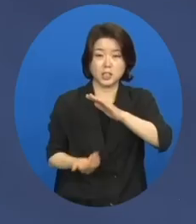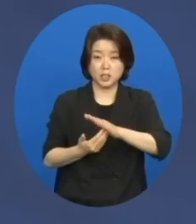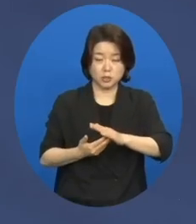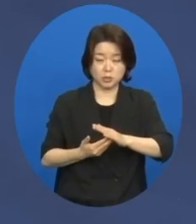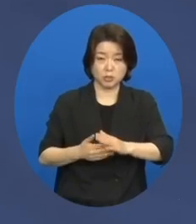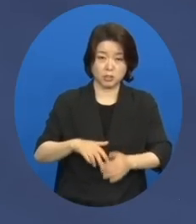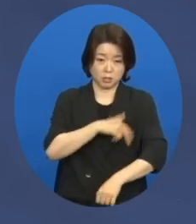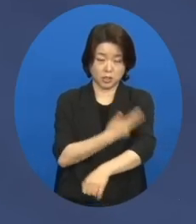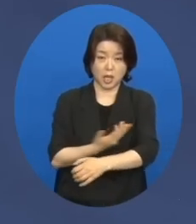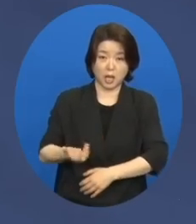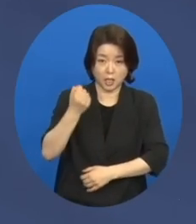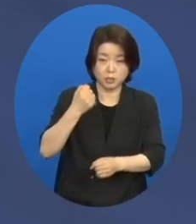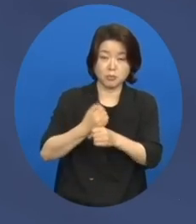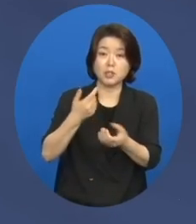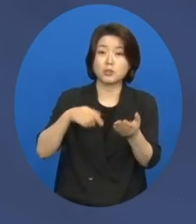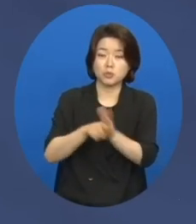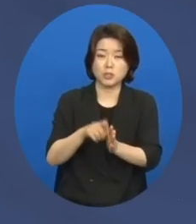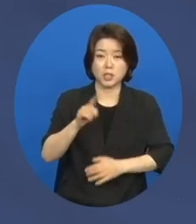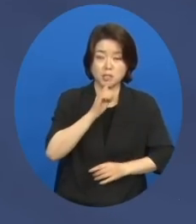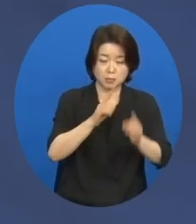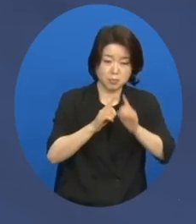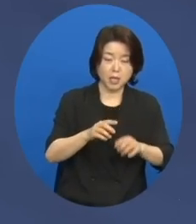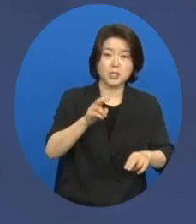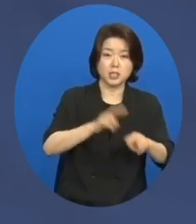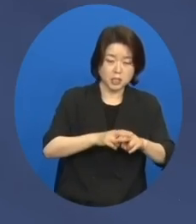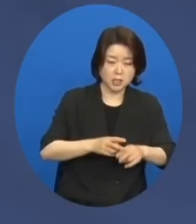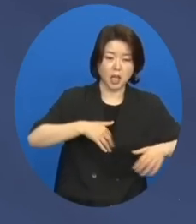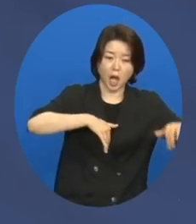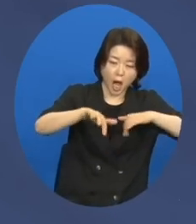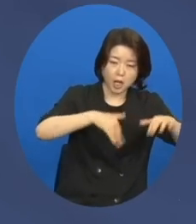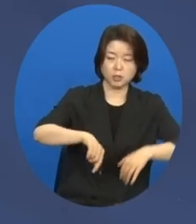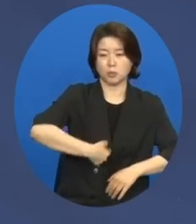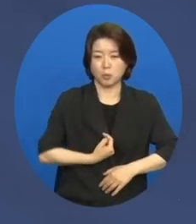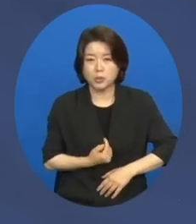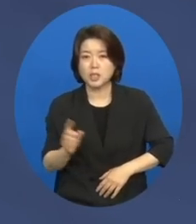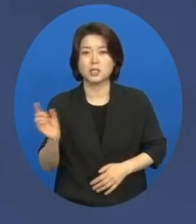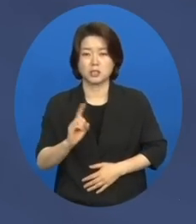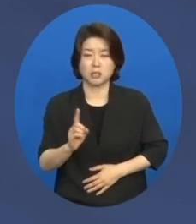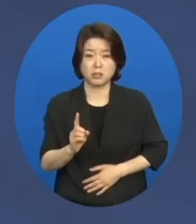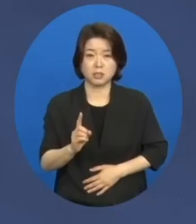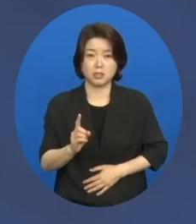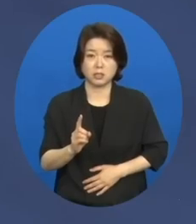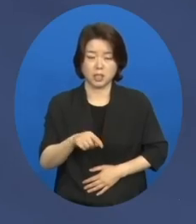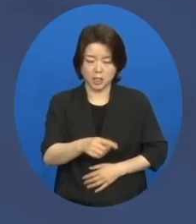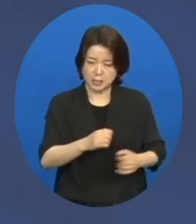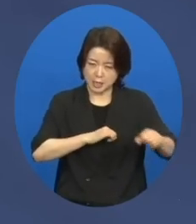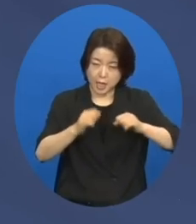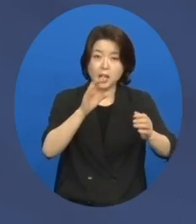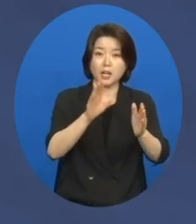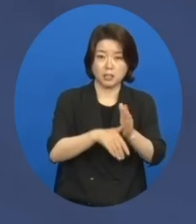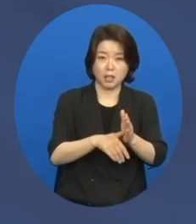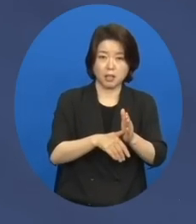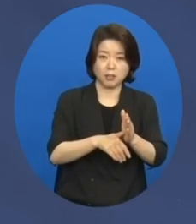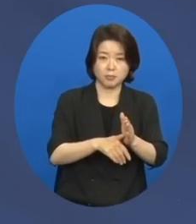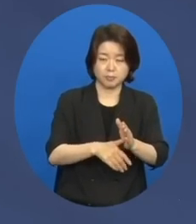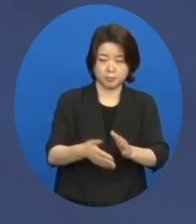어떤 것보다 이 말씀을 앉았을 때, 길에 행할 때든지 혼자 있을 때든지 일을 행할 때든지